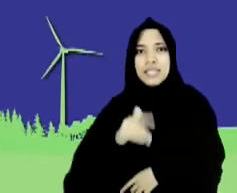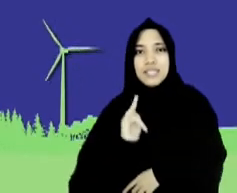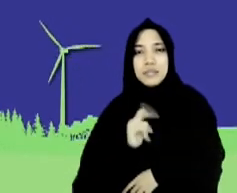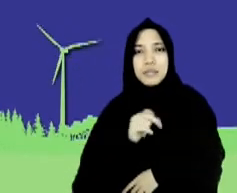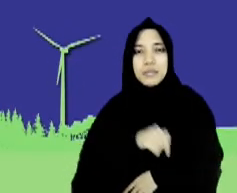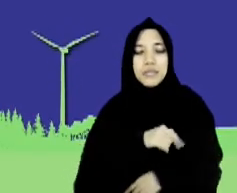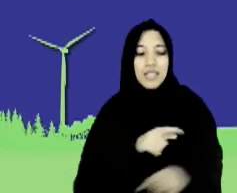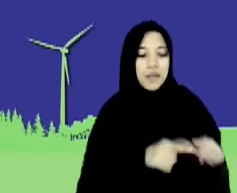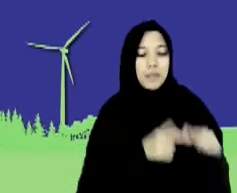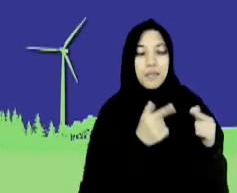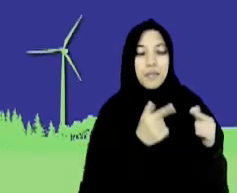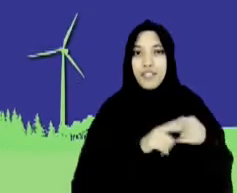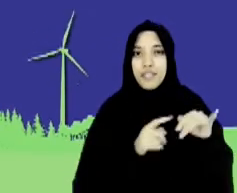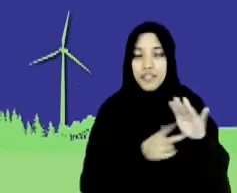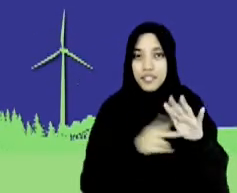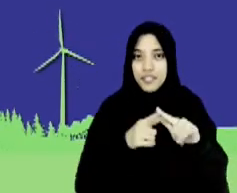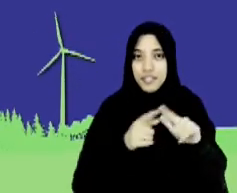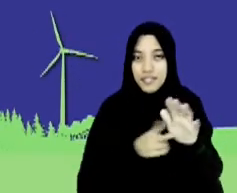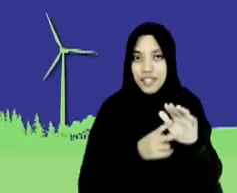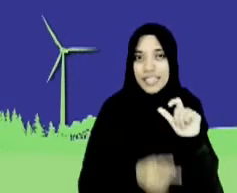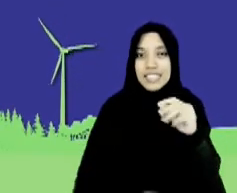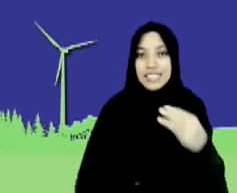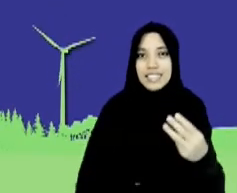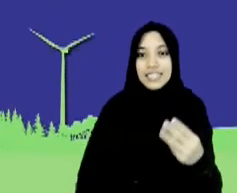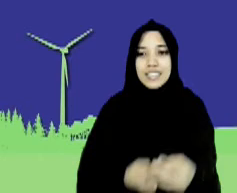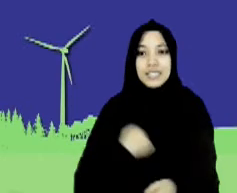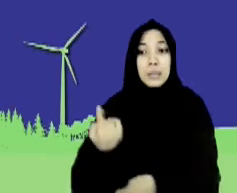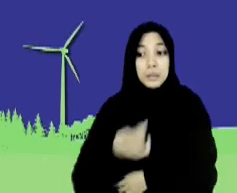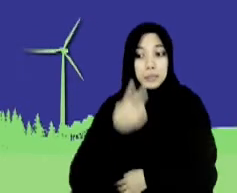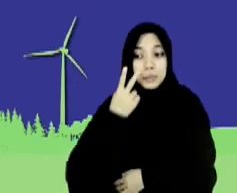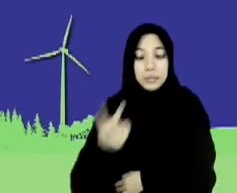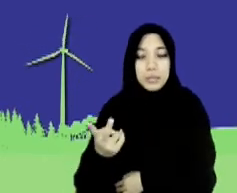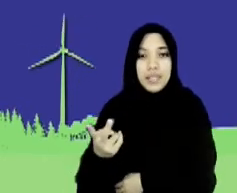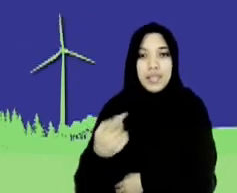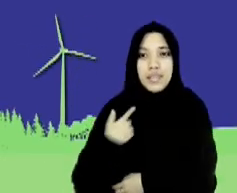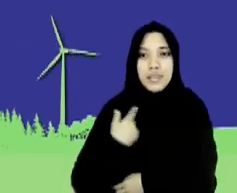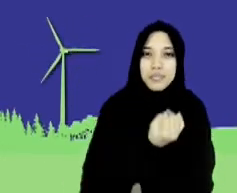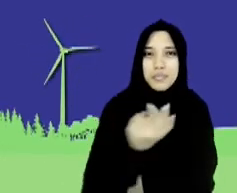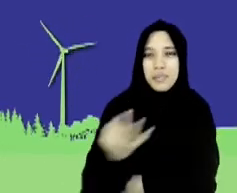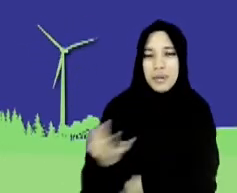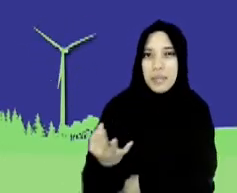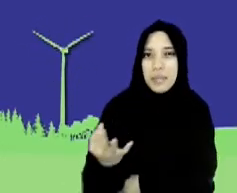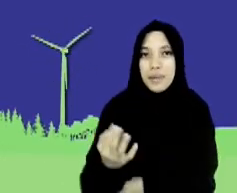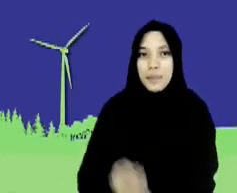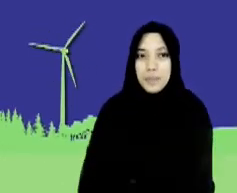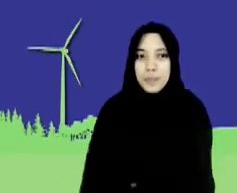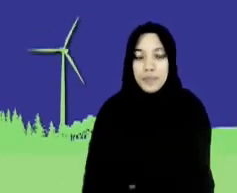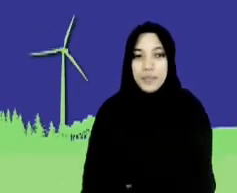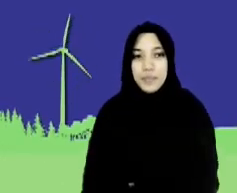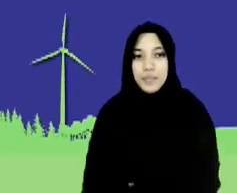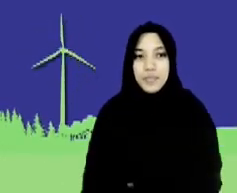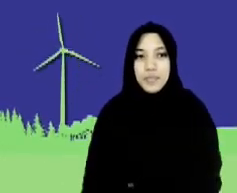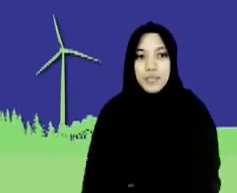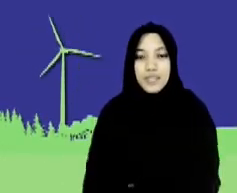melihat di mana eh apa namanya ada beberapa sektor yang memang kita harus bantu